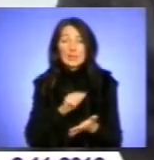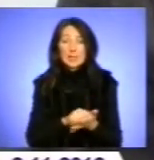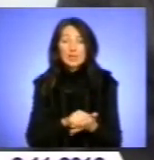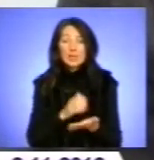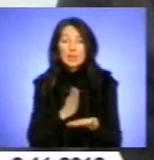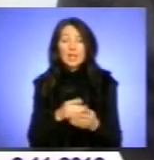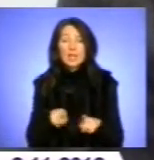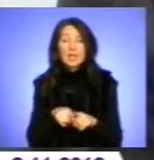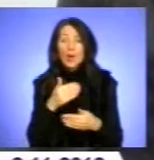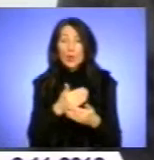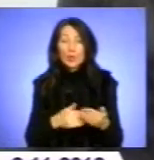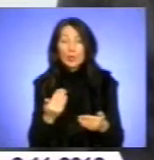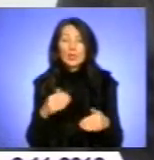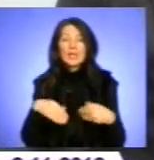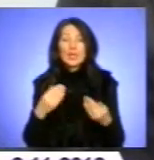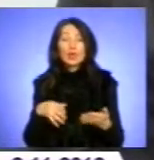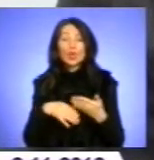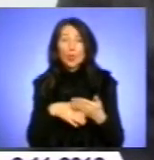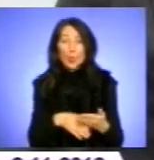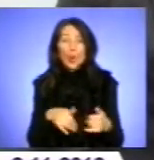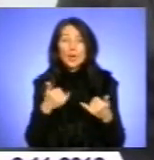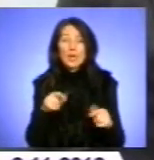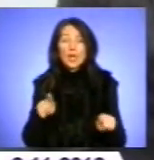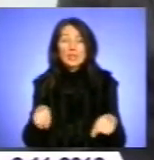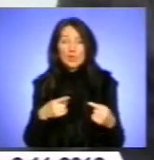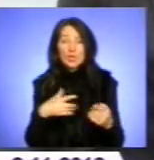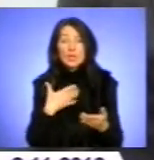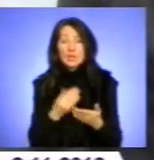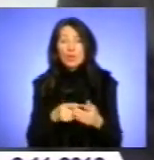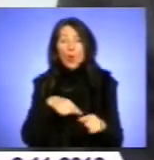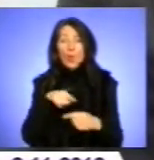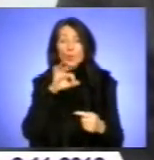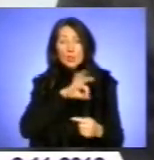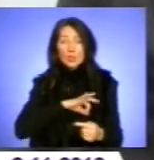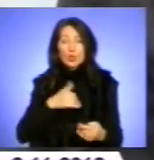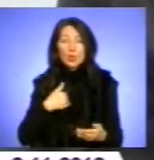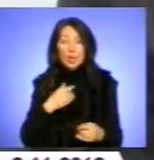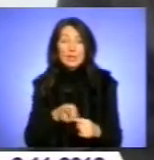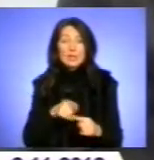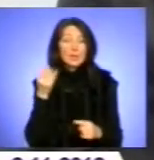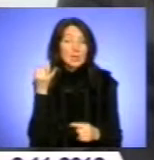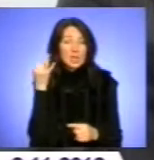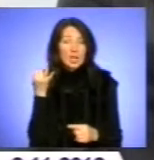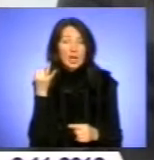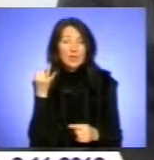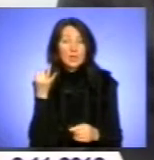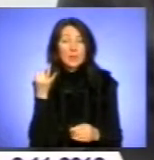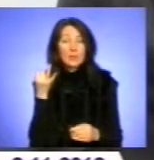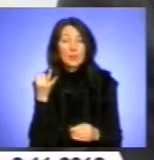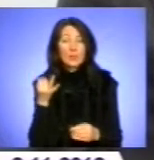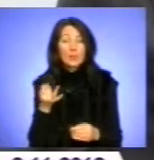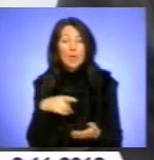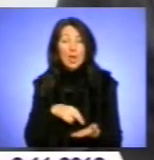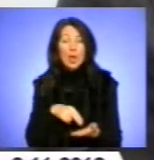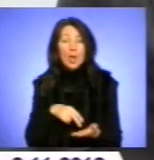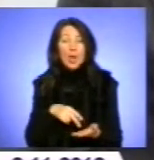Є така програма, що вони дають допомогу для створення свого бізнесу. Я за цим зацікавився,